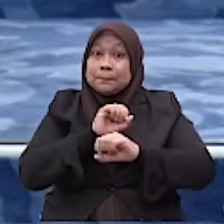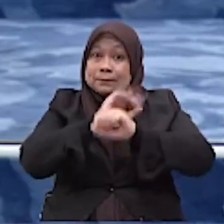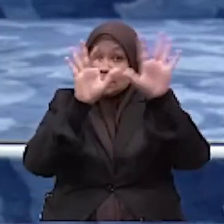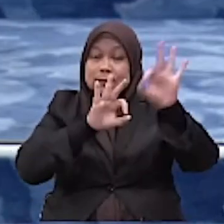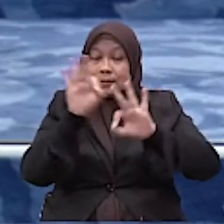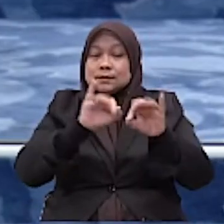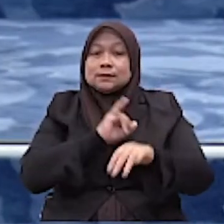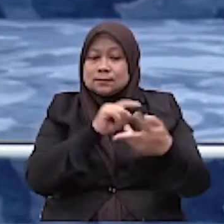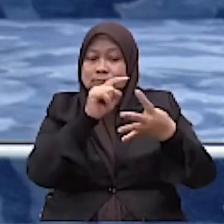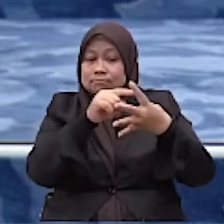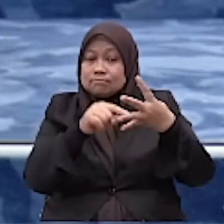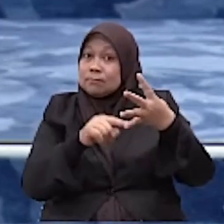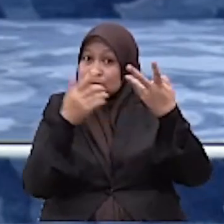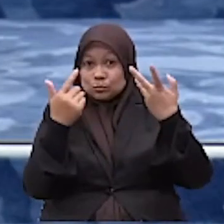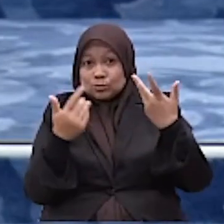ini